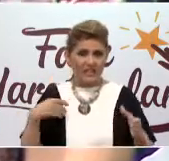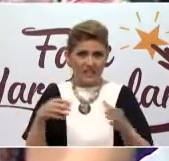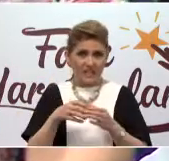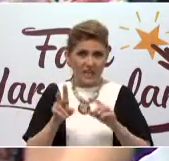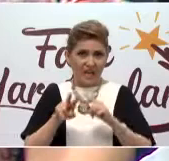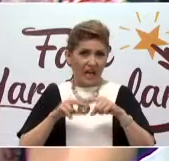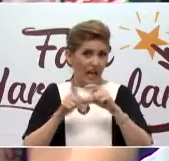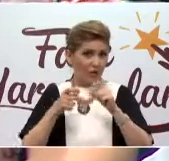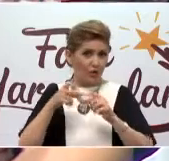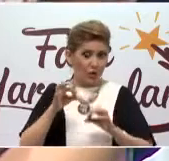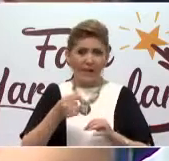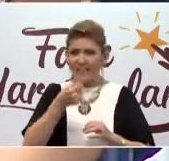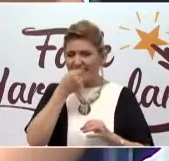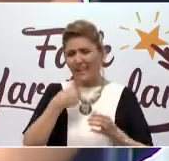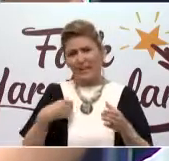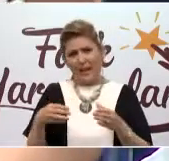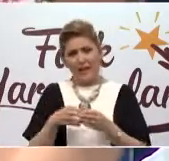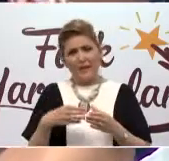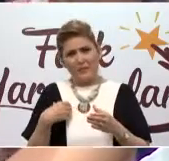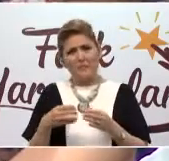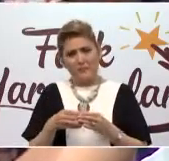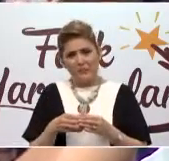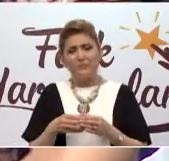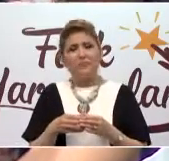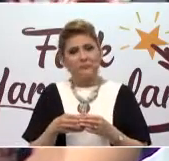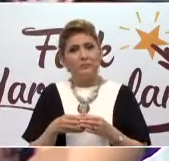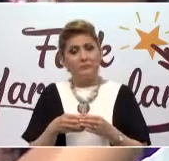kadroyuz. Çekirdek ekip olarak Sevcan, evet, ve Ertunç var.